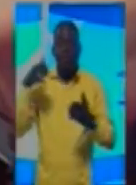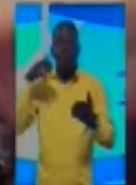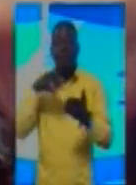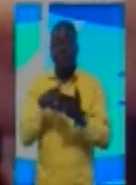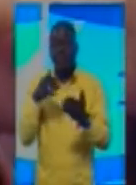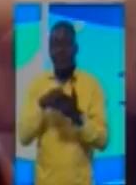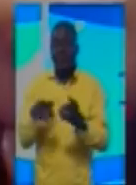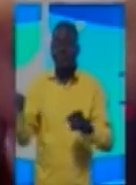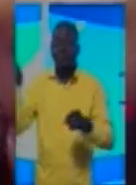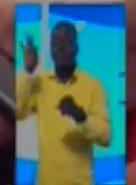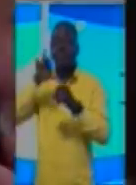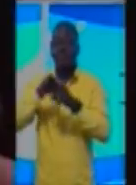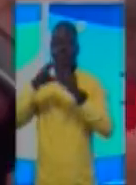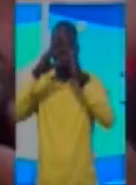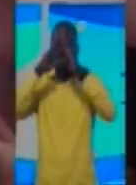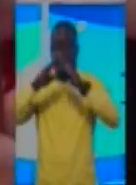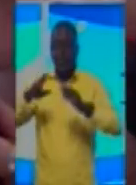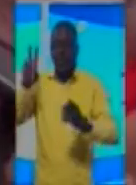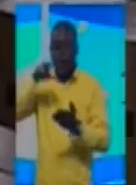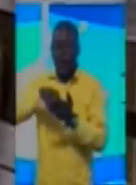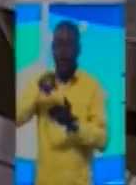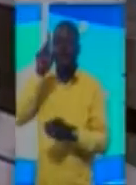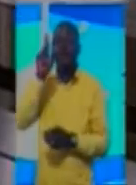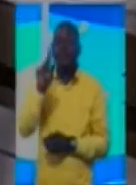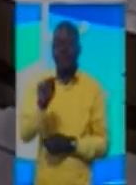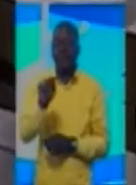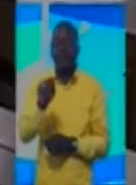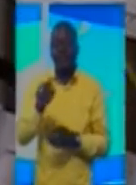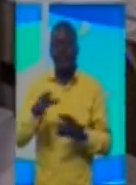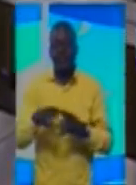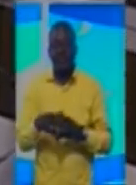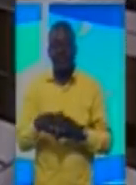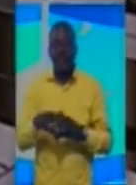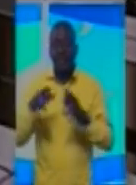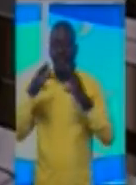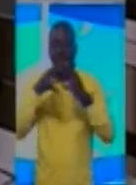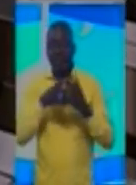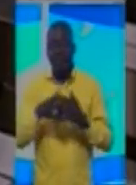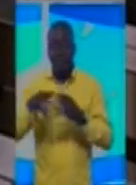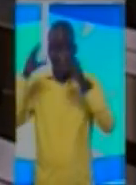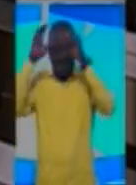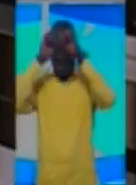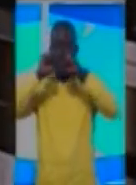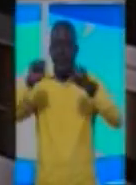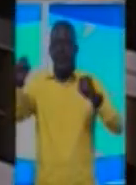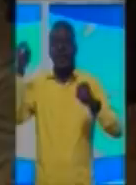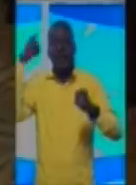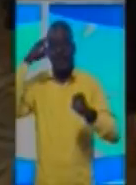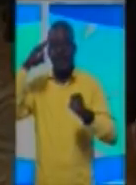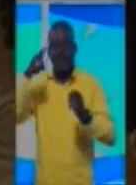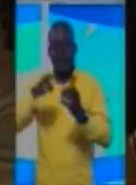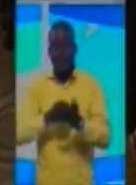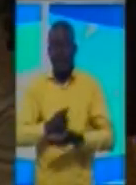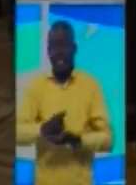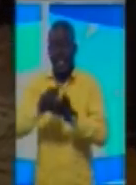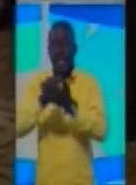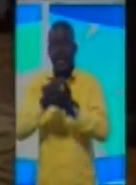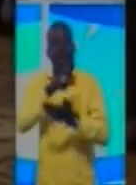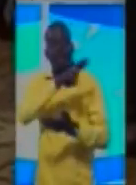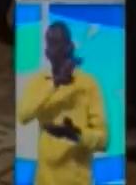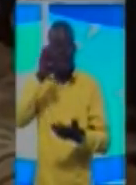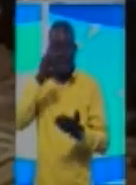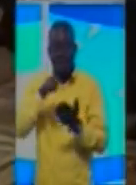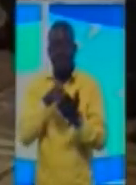la présidentielle de 2020, Joe Biden. En échange, Donald Trump aurait promis de dégeler une aide militaire de 400 millions de dollars